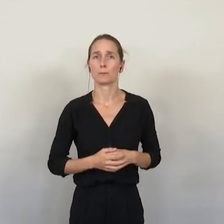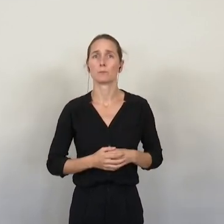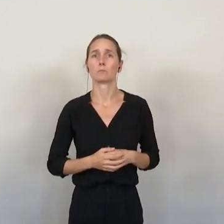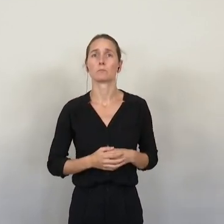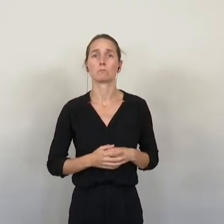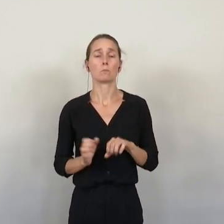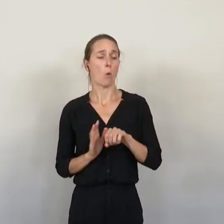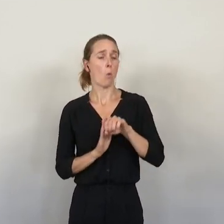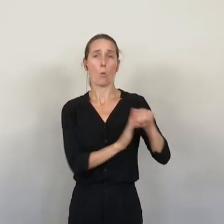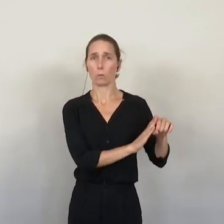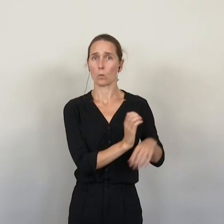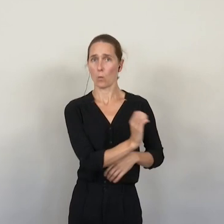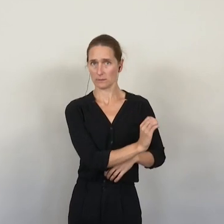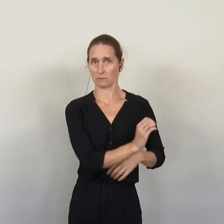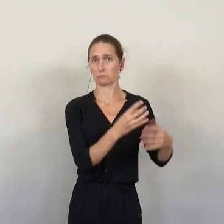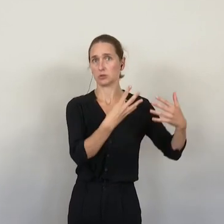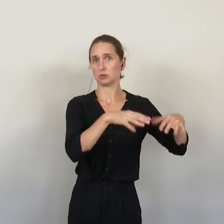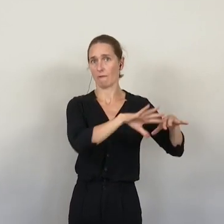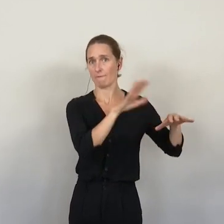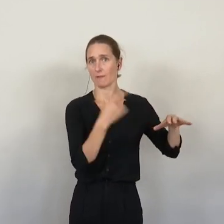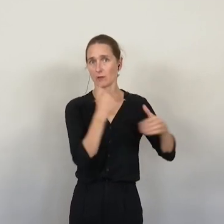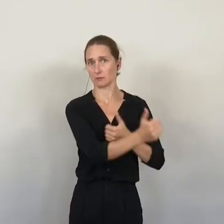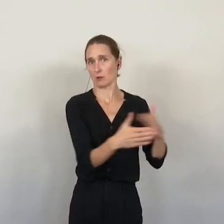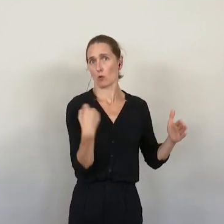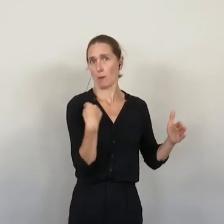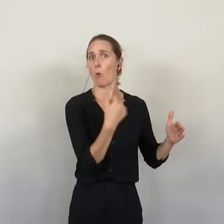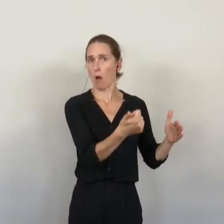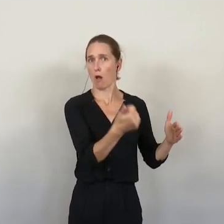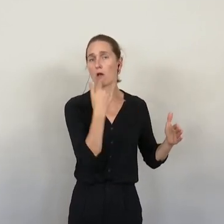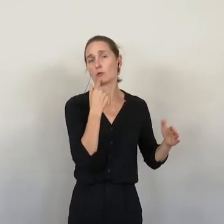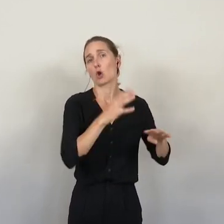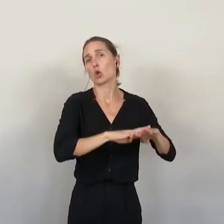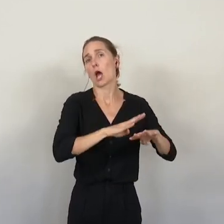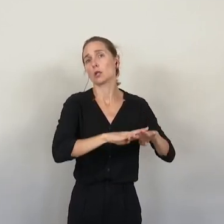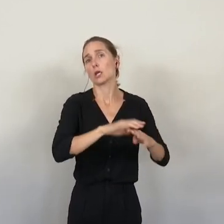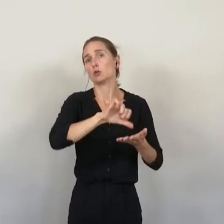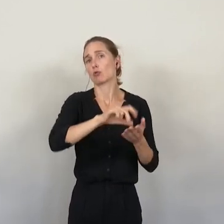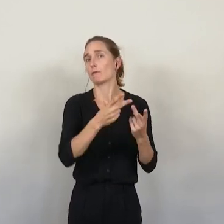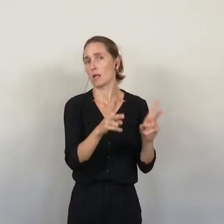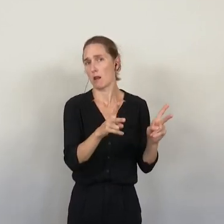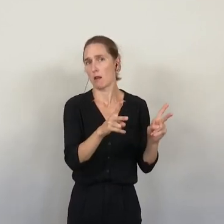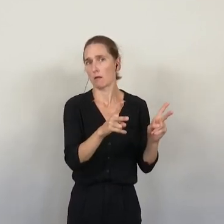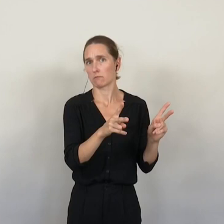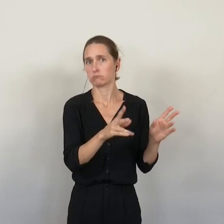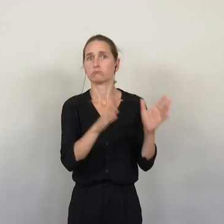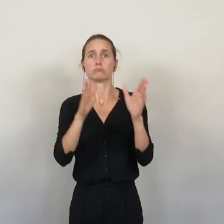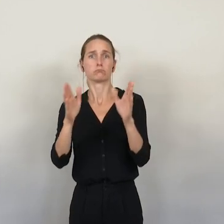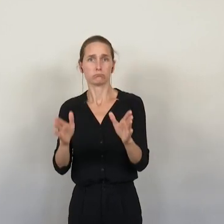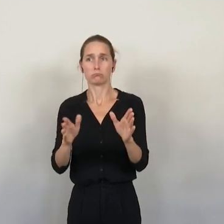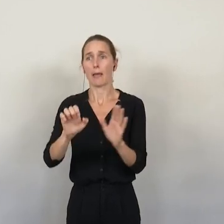l'ouest en secteur 1 secteur 1 ce sont les les quartiers du du centreeville 21